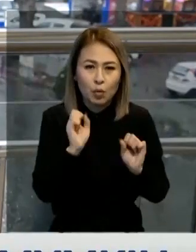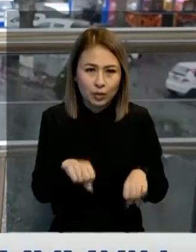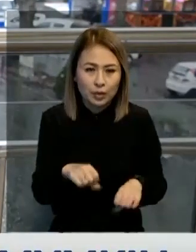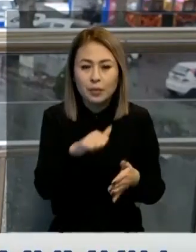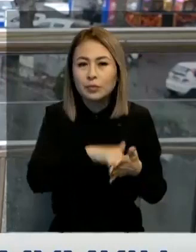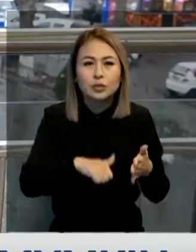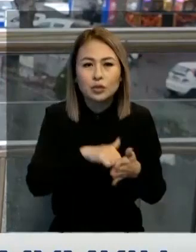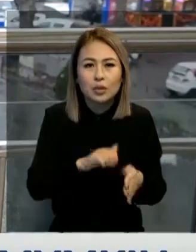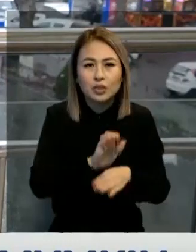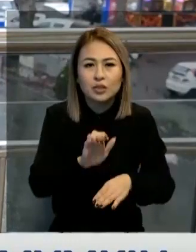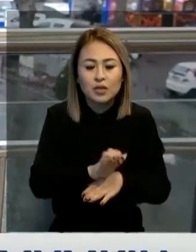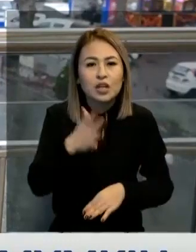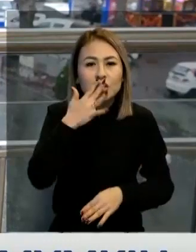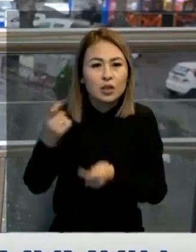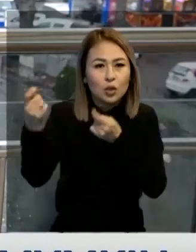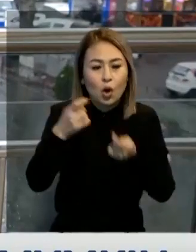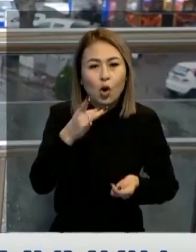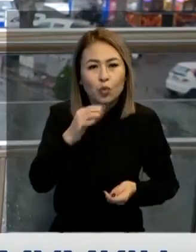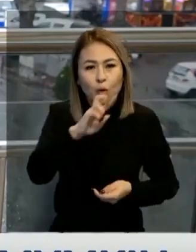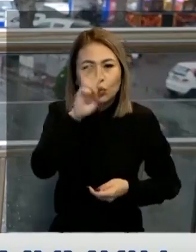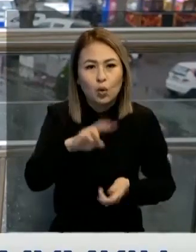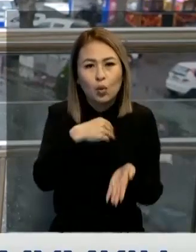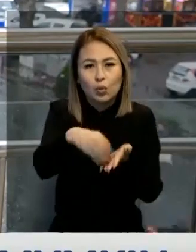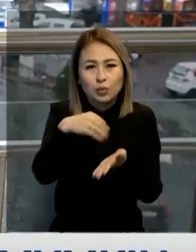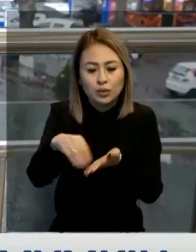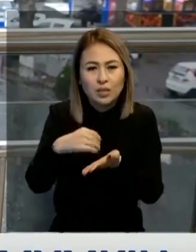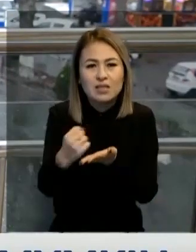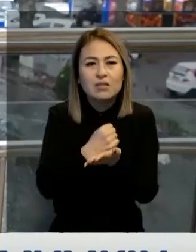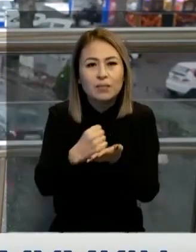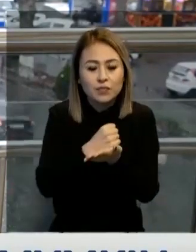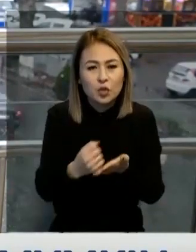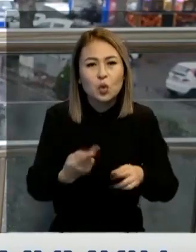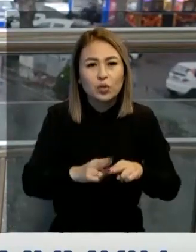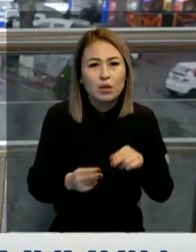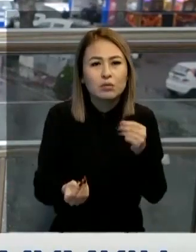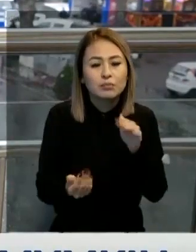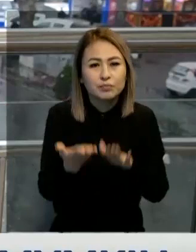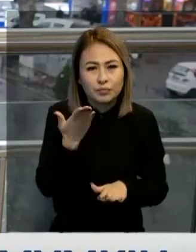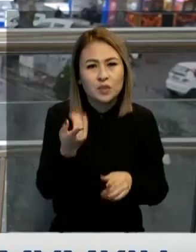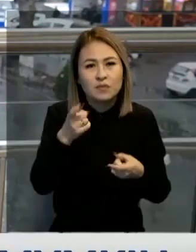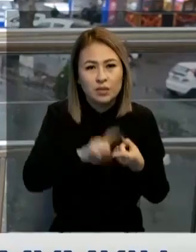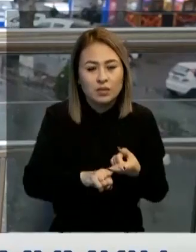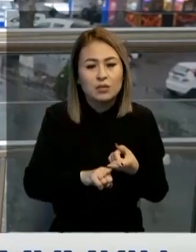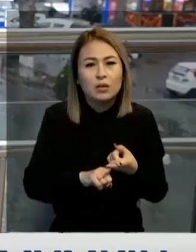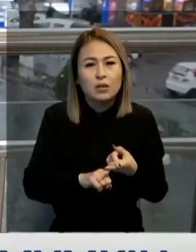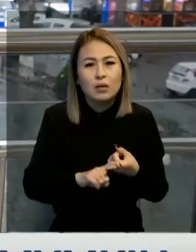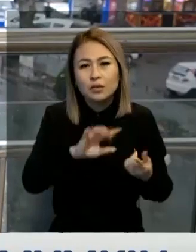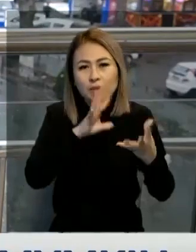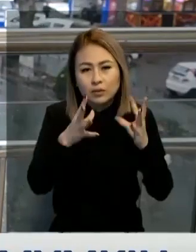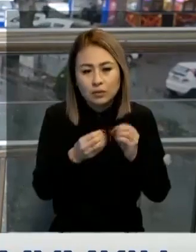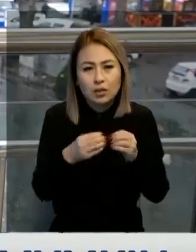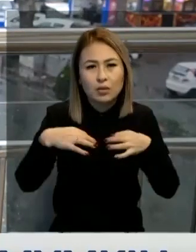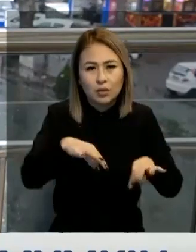себебін өндірушілер шетелден рубльне долларға сатып алынатын бөлшек заттардың қымбаттығымен байланыстырады. Логистика саласында